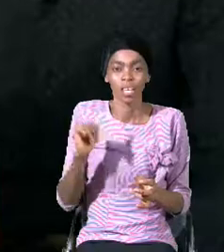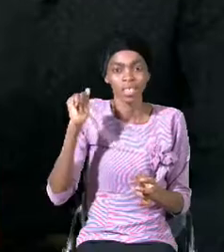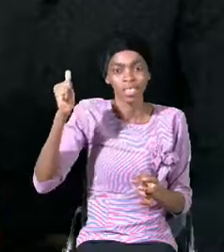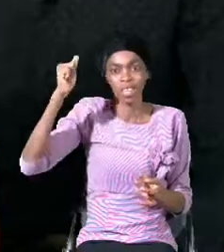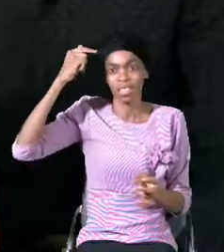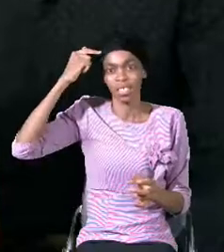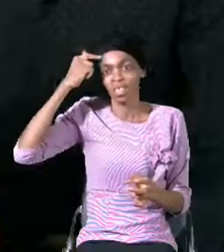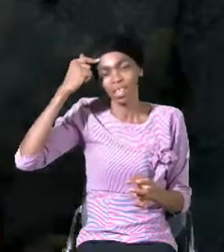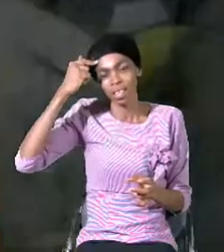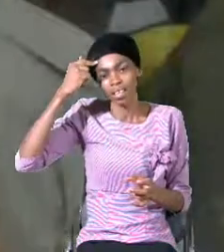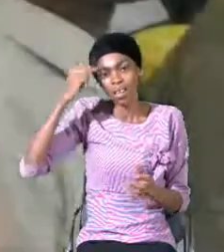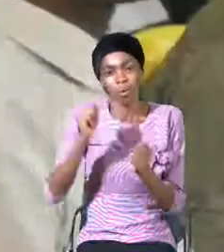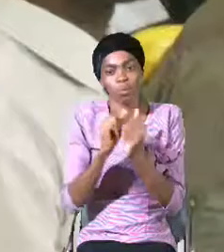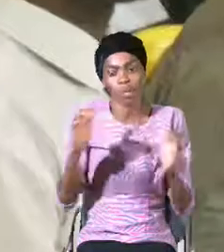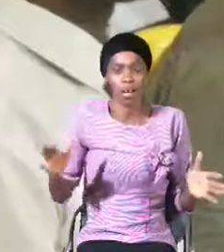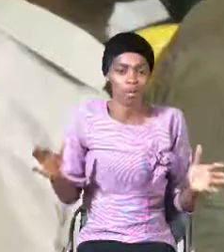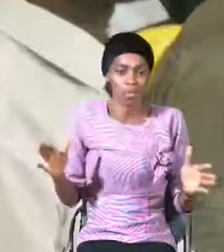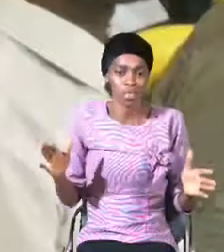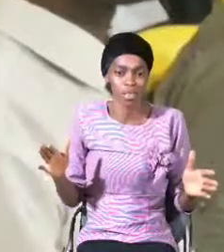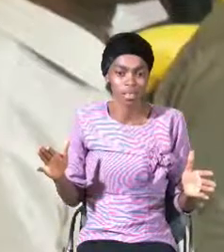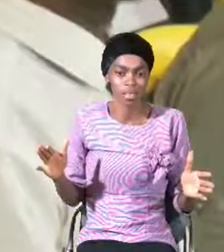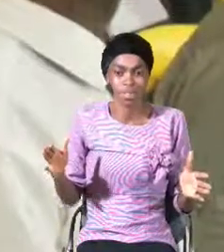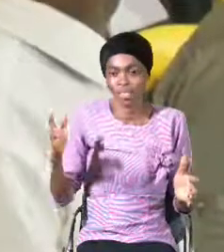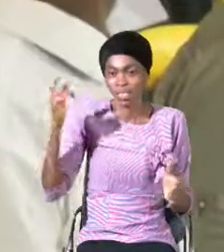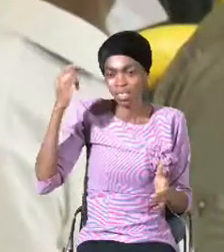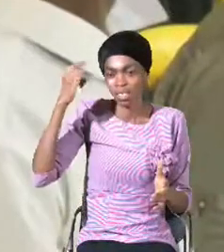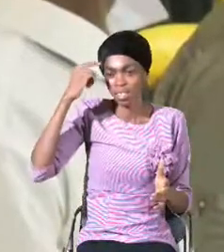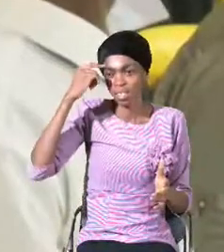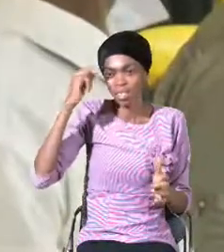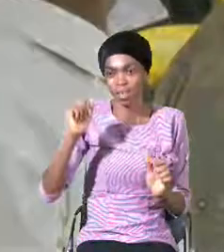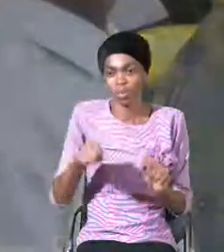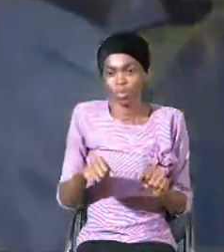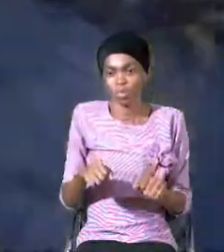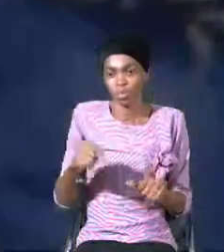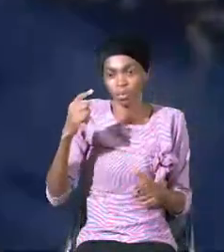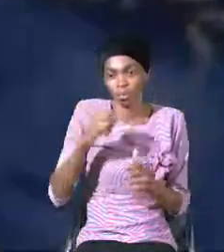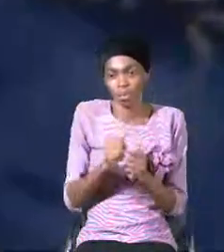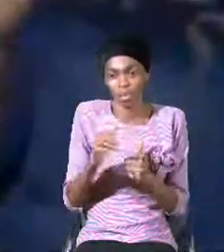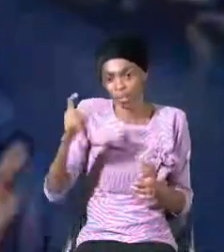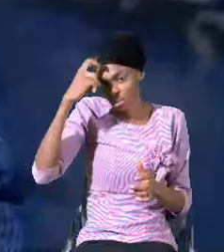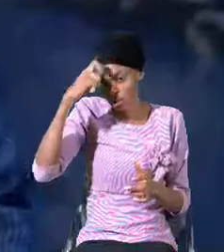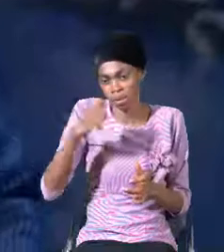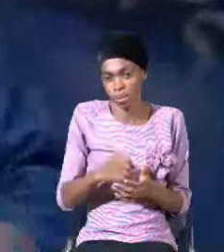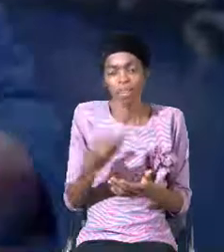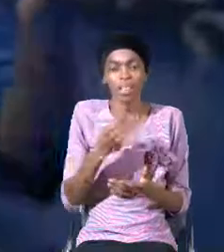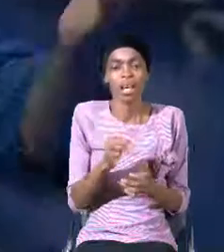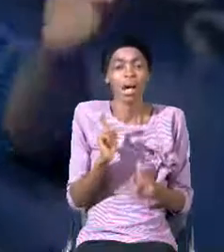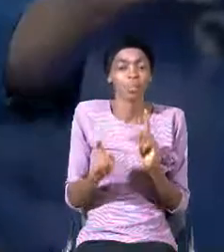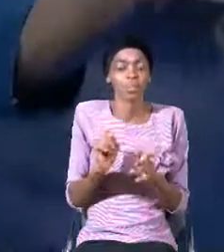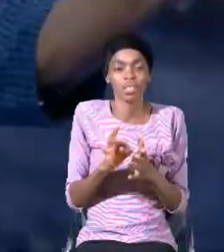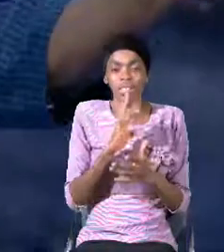sensibilité. Il y a des gens qui mènent la vie, ils mangent, ils boivent, ils ont l'abondance